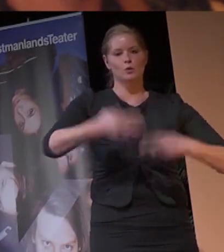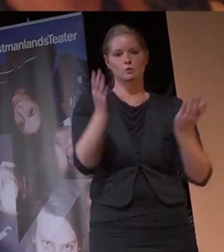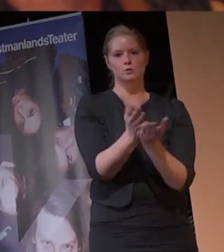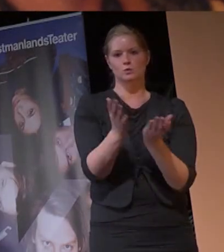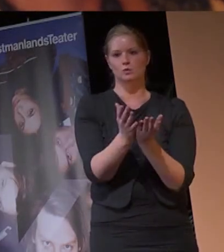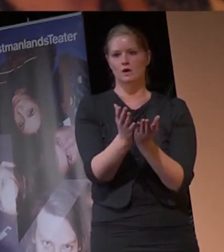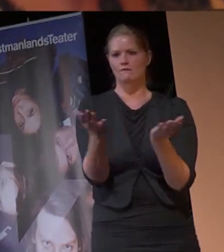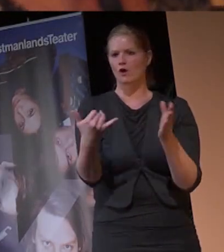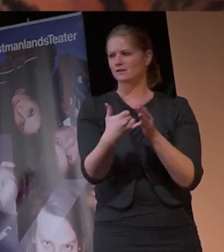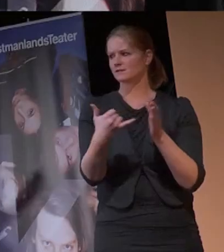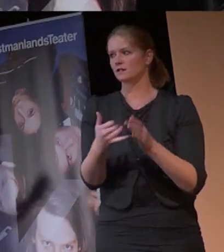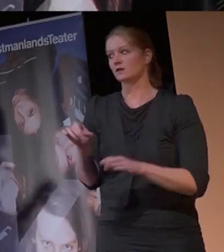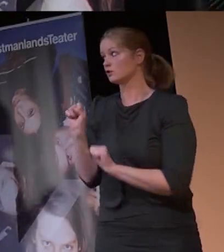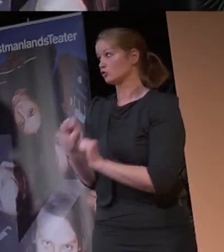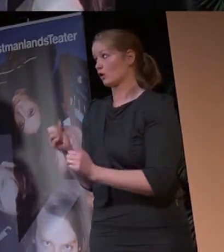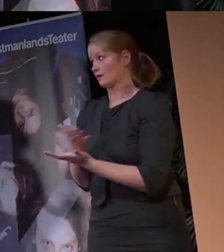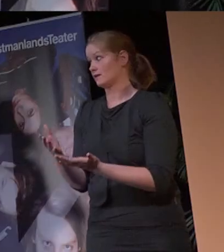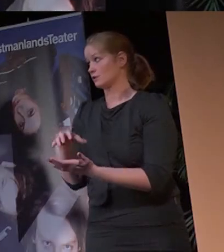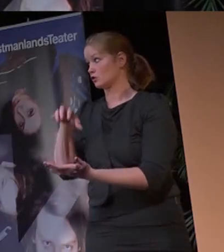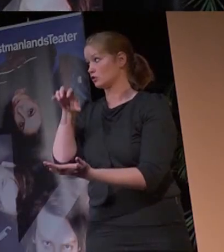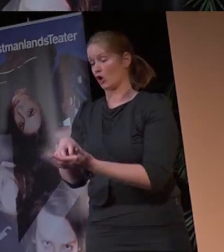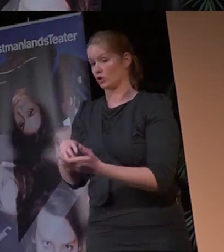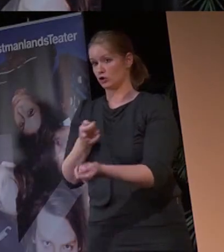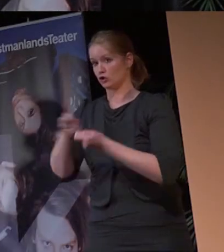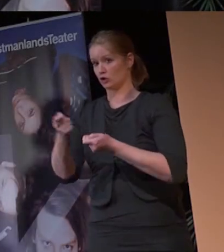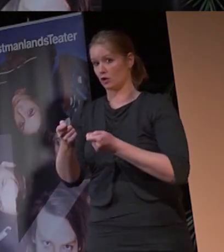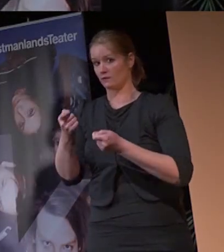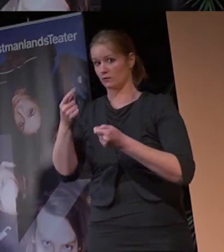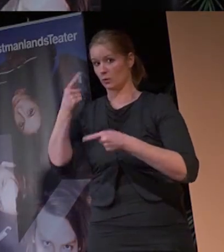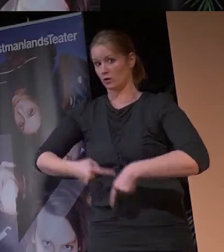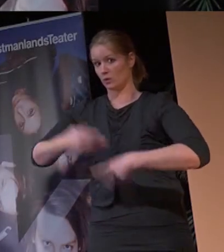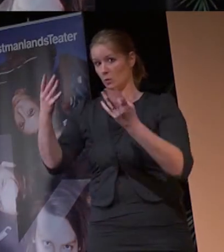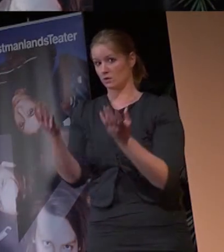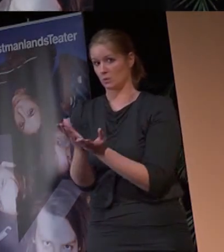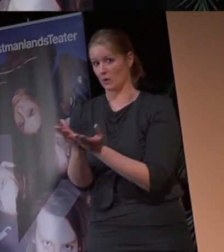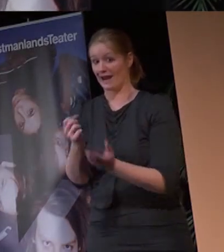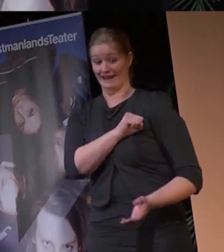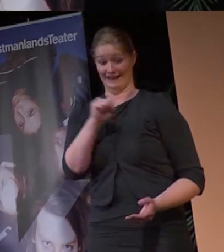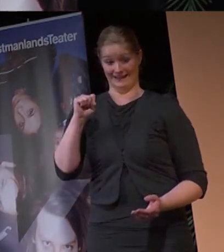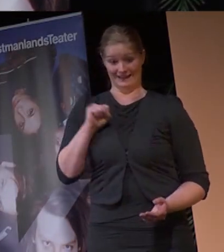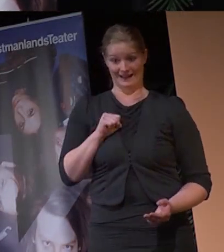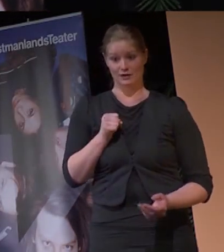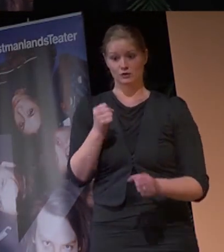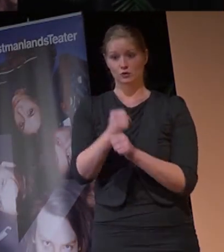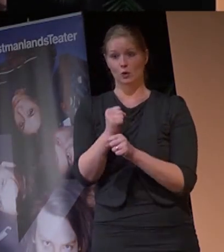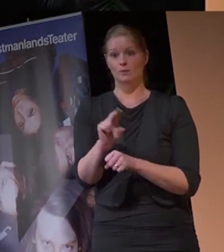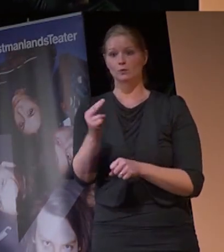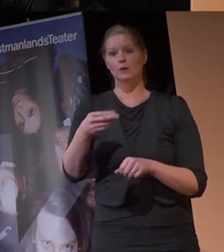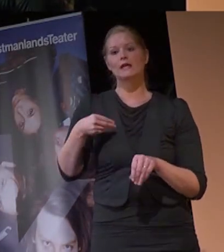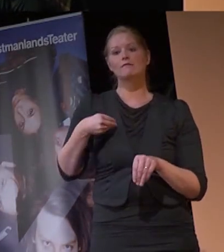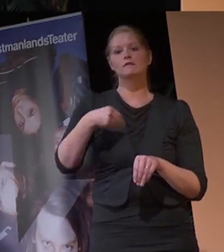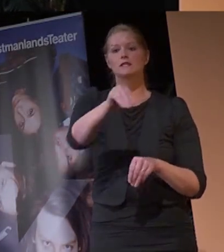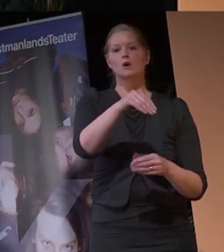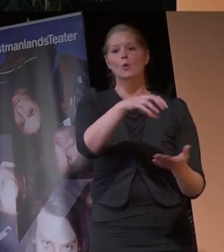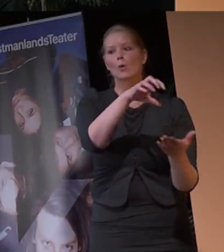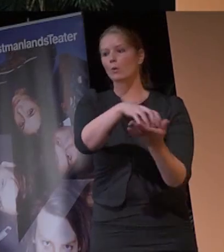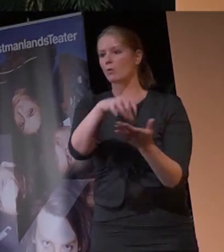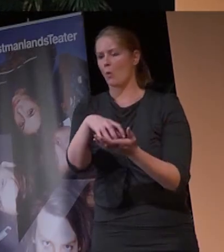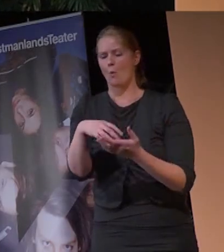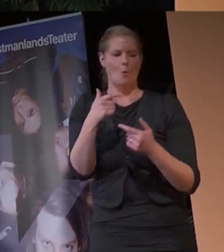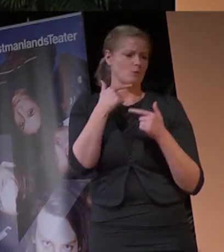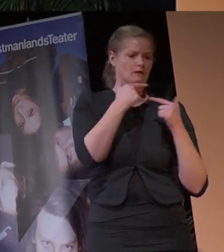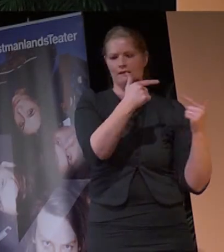låta bli att tänka på båda de förutsättningarna. Och jag tänker att du pratar om armlängdsavstånd. Och jag kan ju fundera lite grann